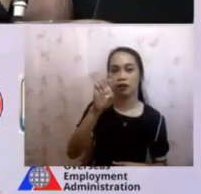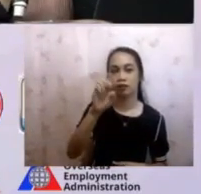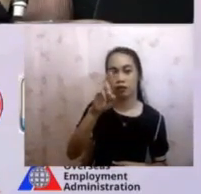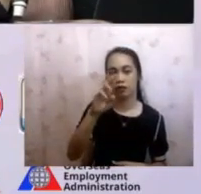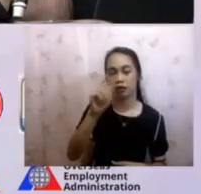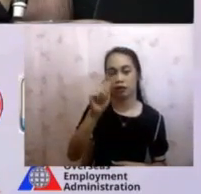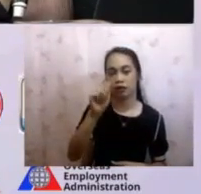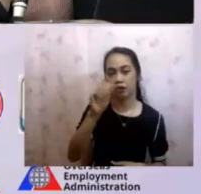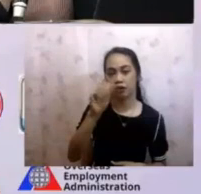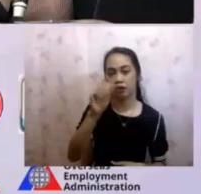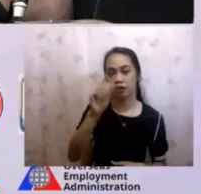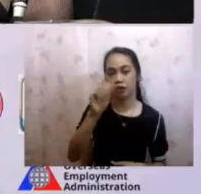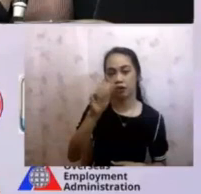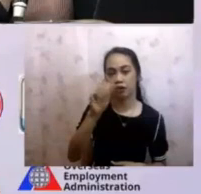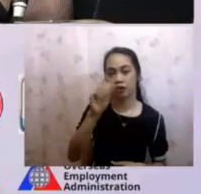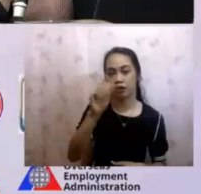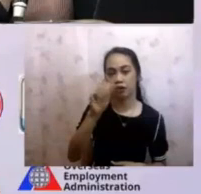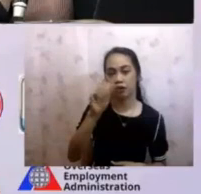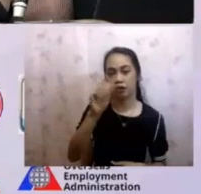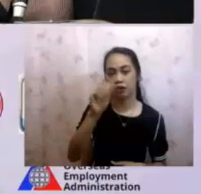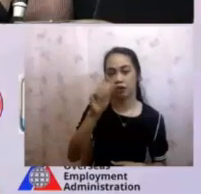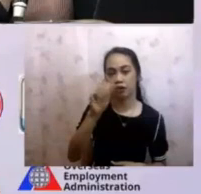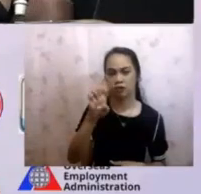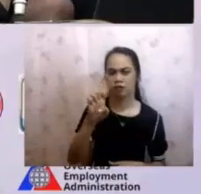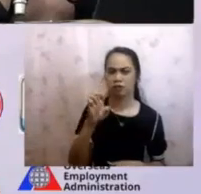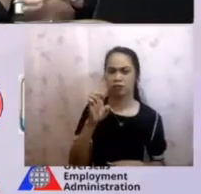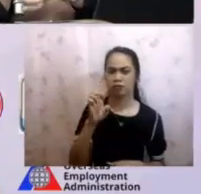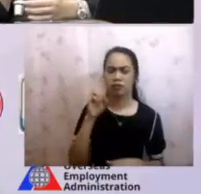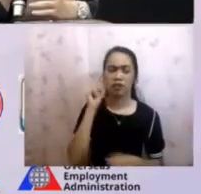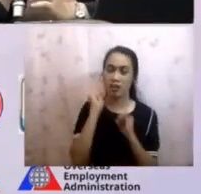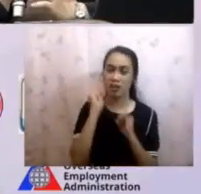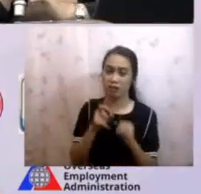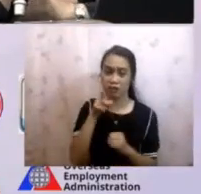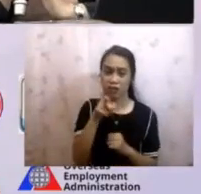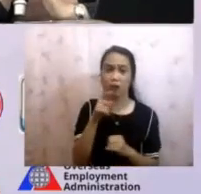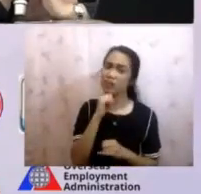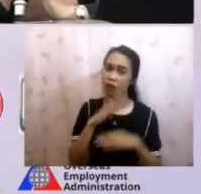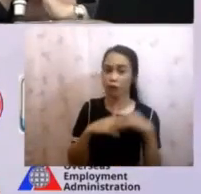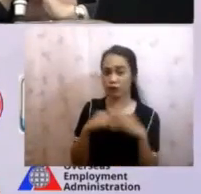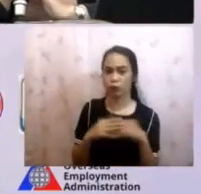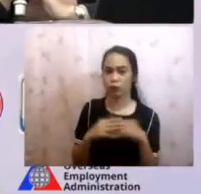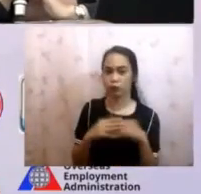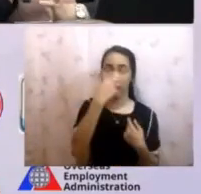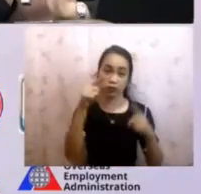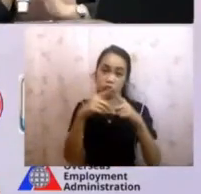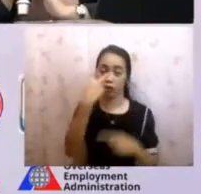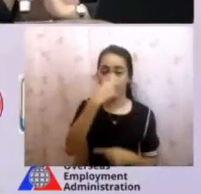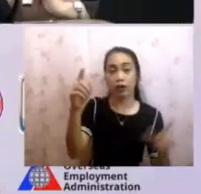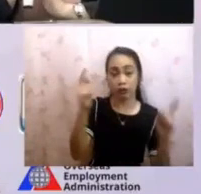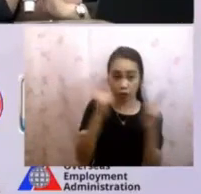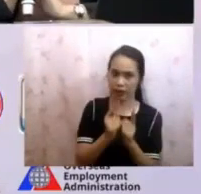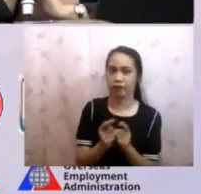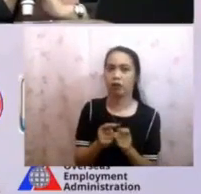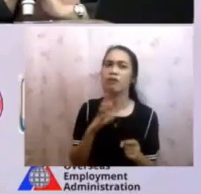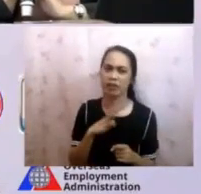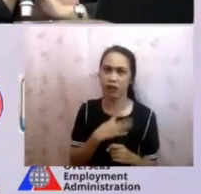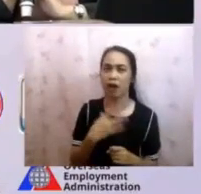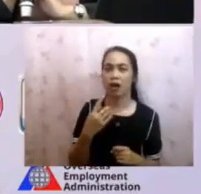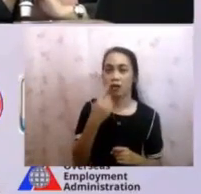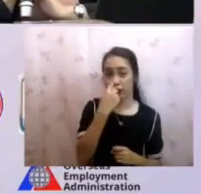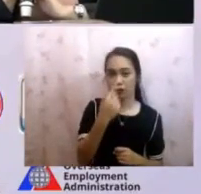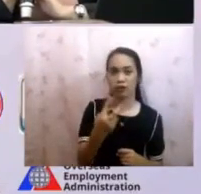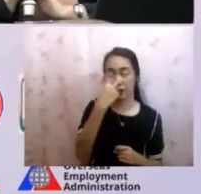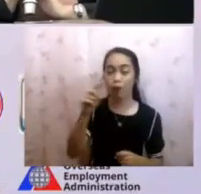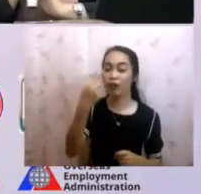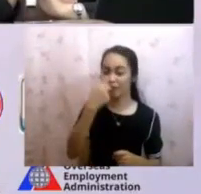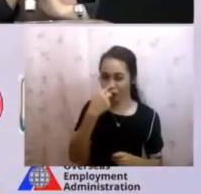tan-aw if you're not comfortable nga mo stare or mo tan-aw sa iyang mata. Okay. Samot na og taas og ilong yung interviewer,